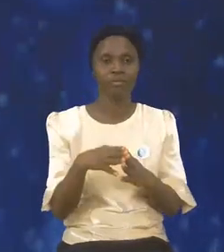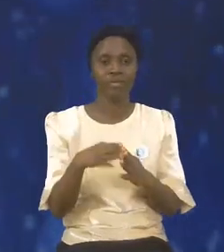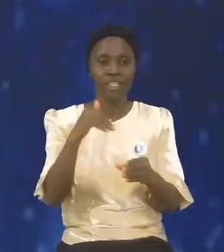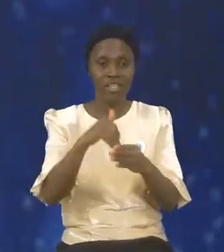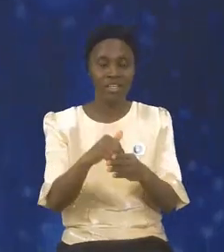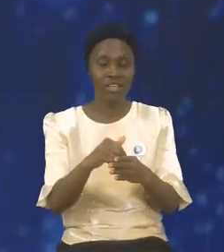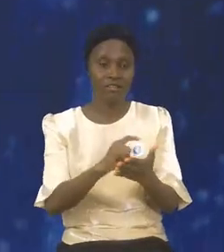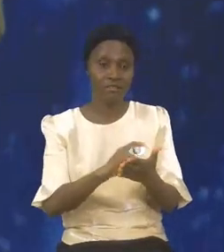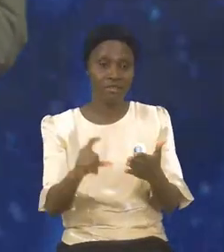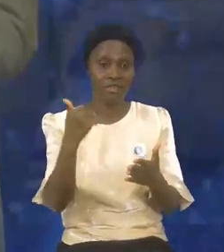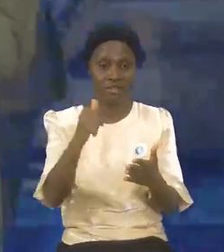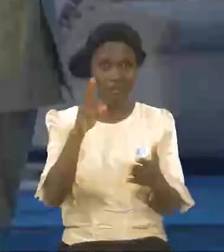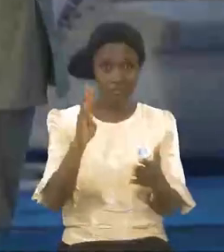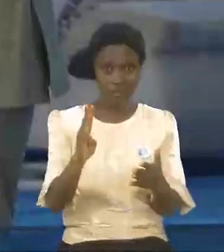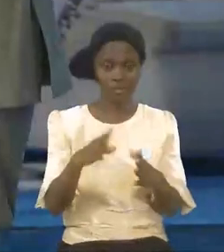Verset 14.